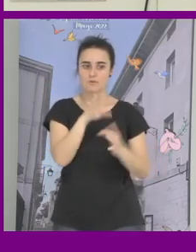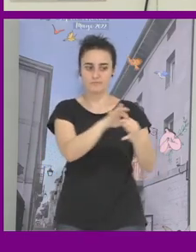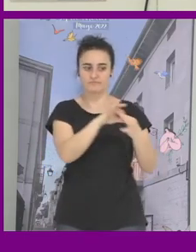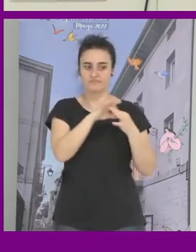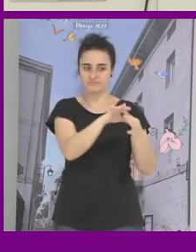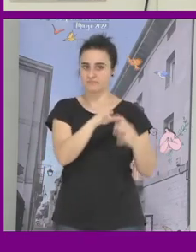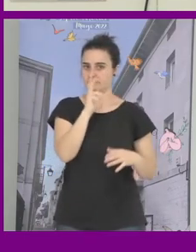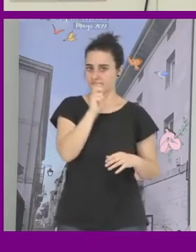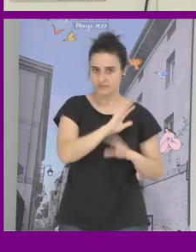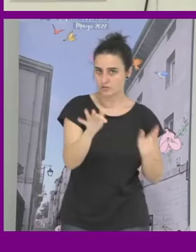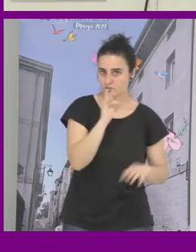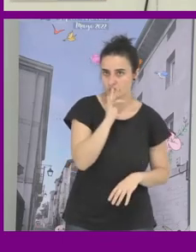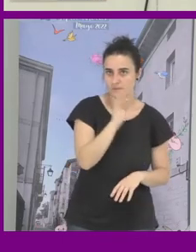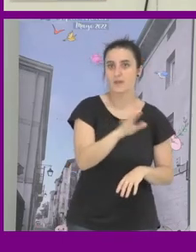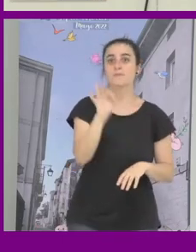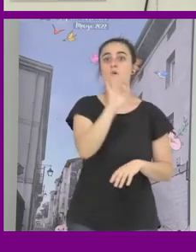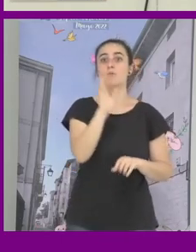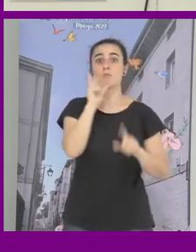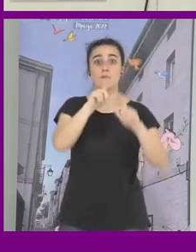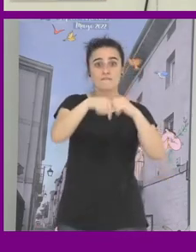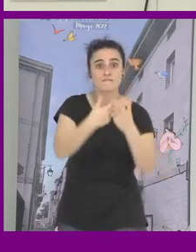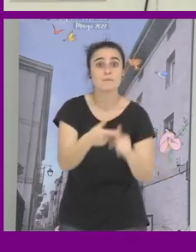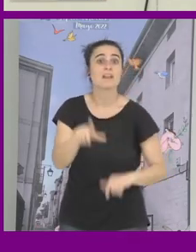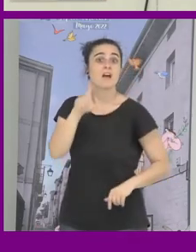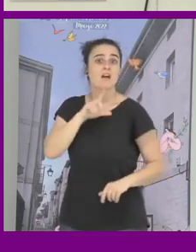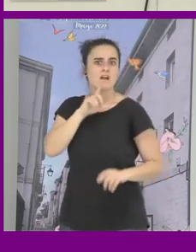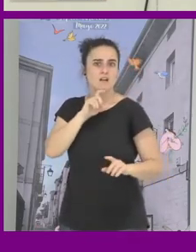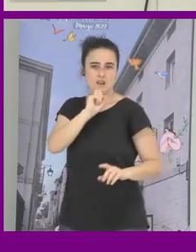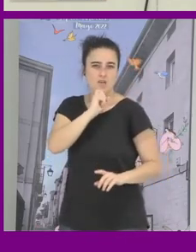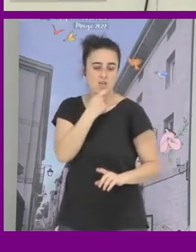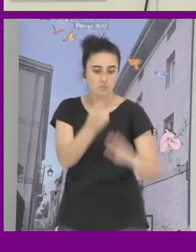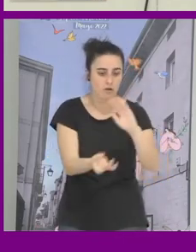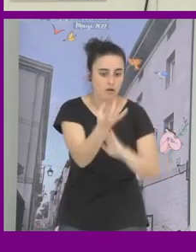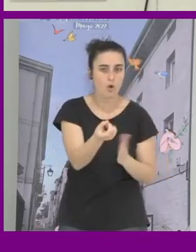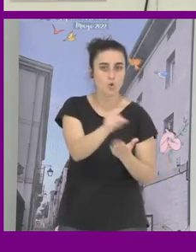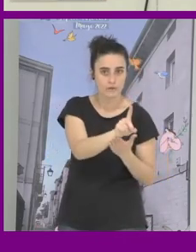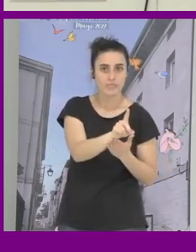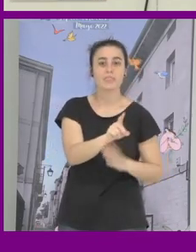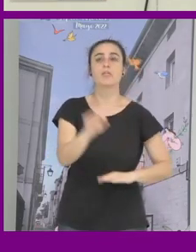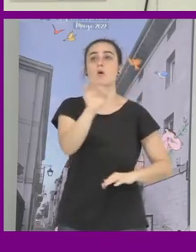izatea, lesbofobia familian berriro ere agertzea eta izan daiteke